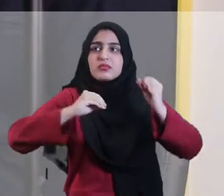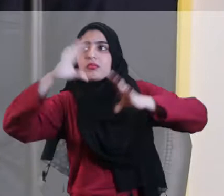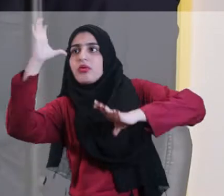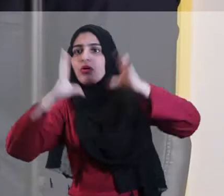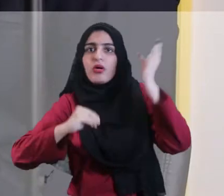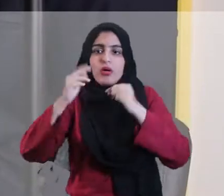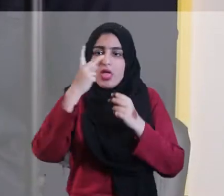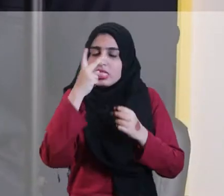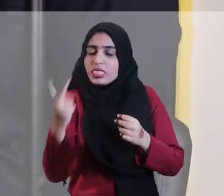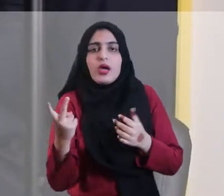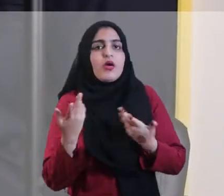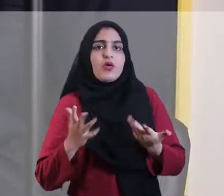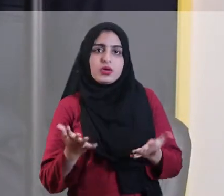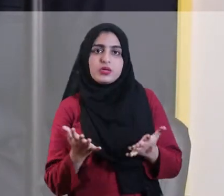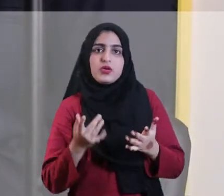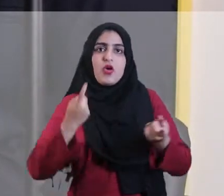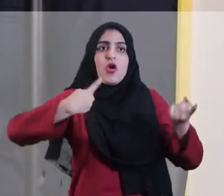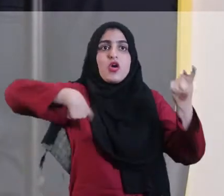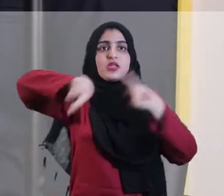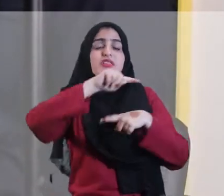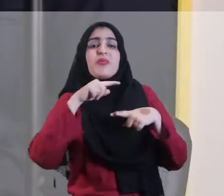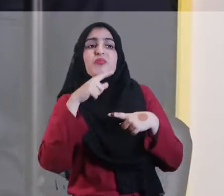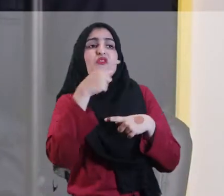हरा सकता है